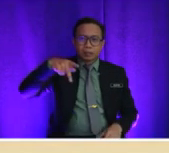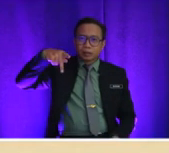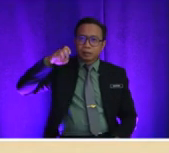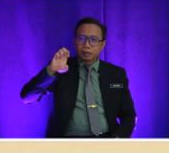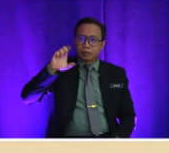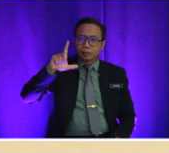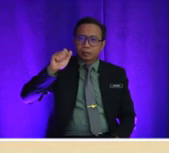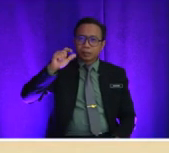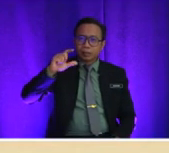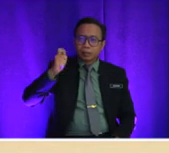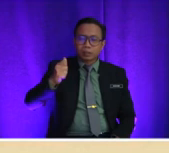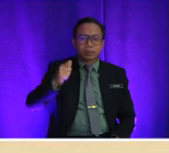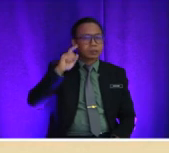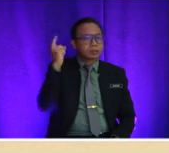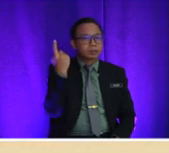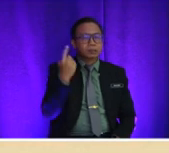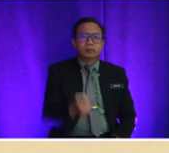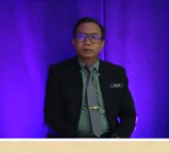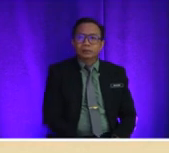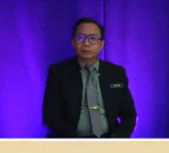ikan pelagis oke